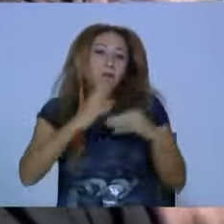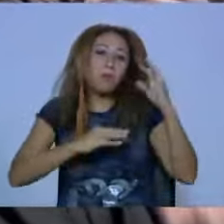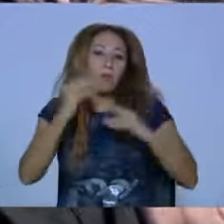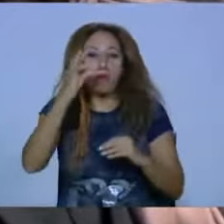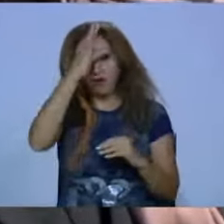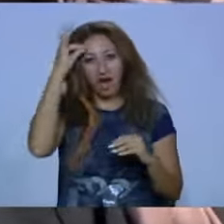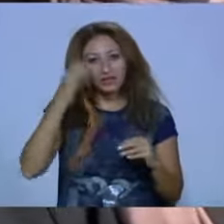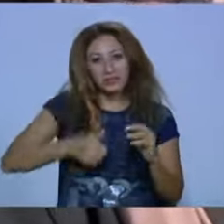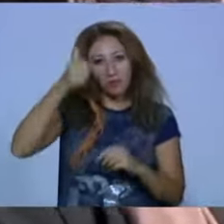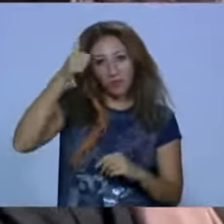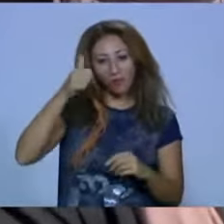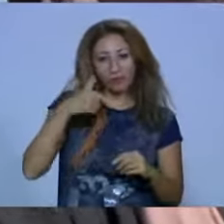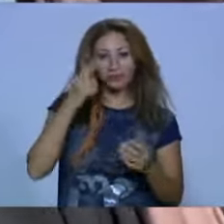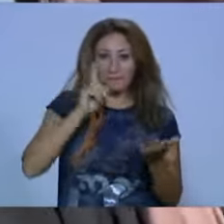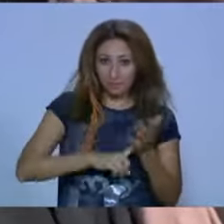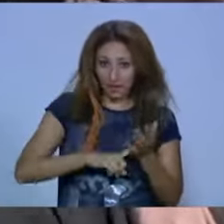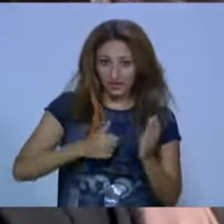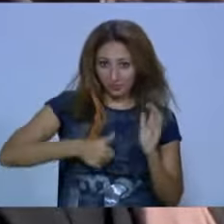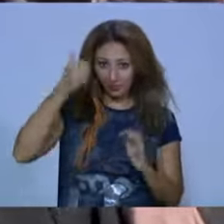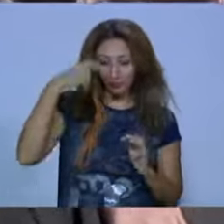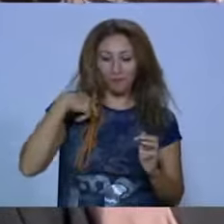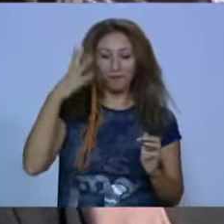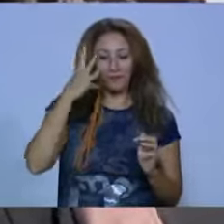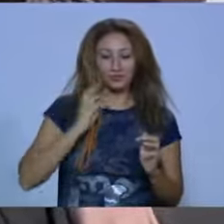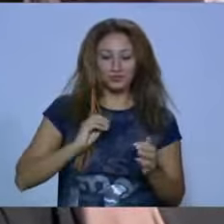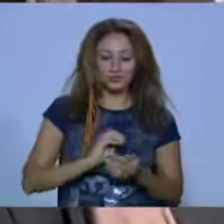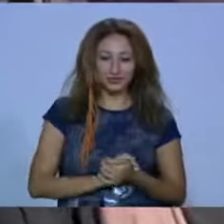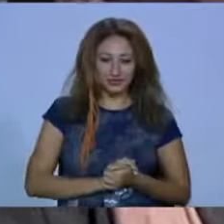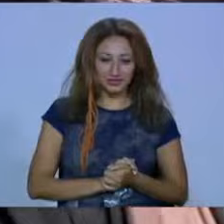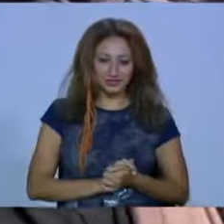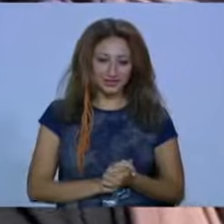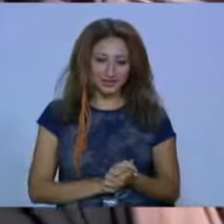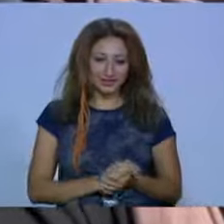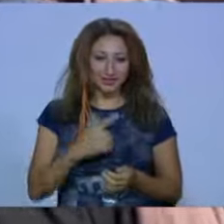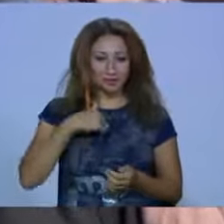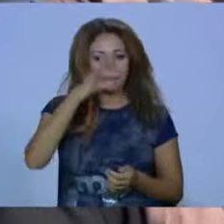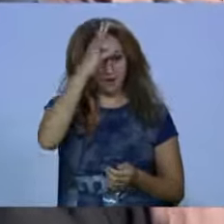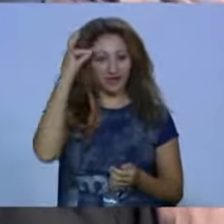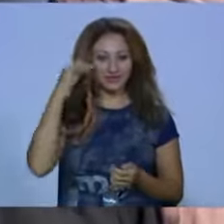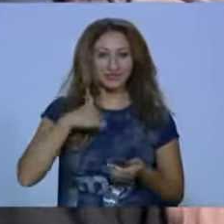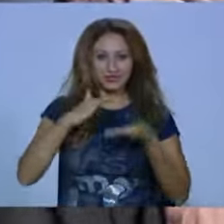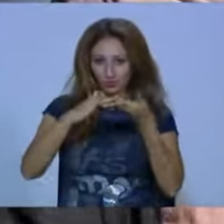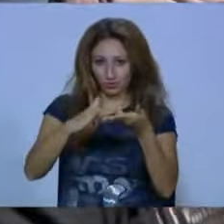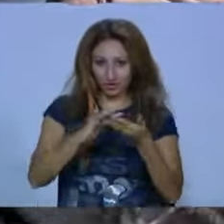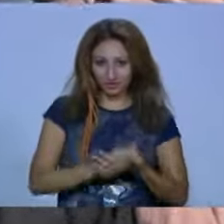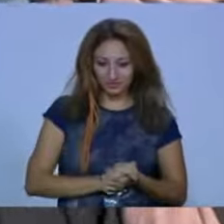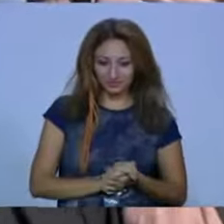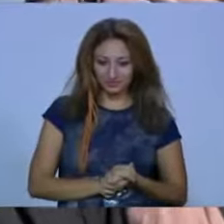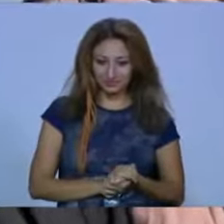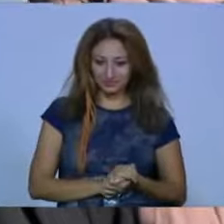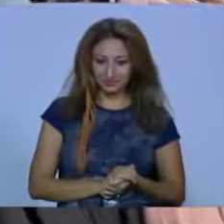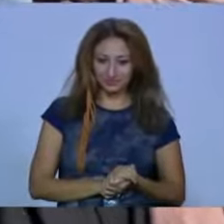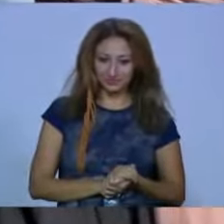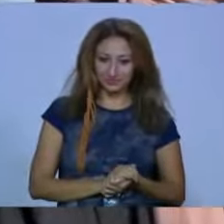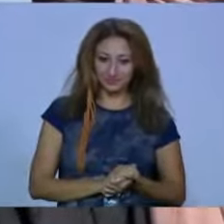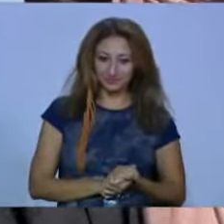حاجه، وحصل فعلا وكانت مفاجاه ليا مذهله. طب الحمد لله. أمانة ده من حظ انا والله. والله فرحت يا استاذ عمرو، كفايه ان انت حضرتك